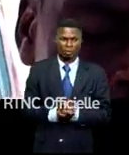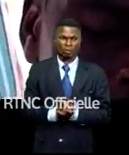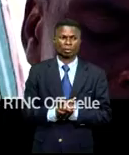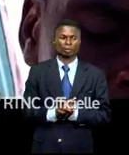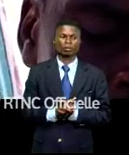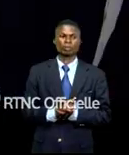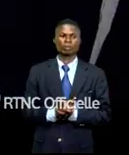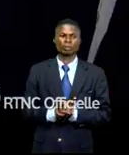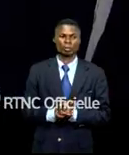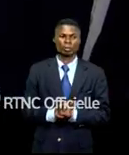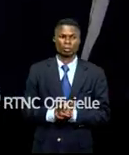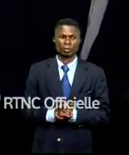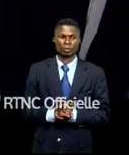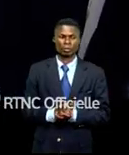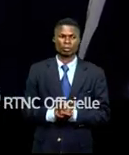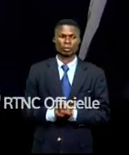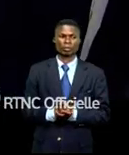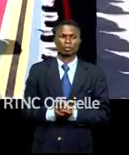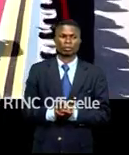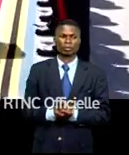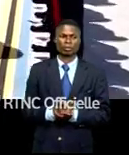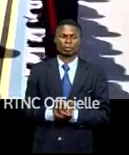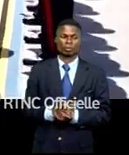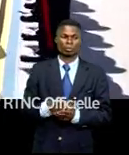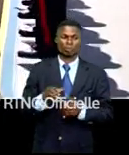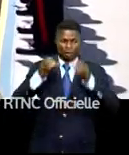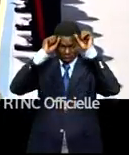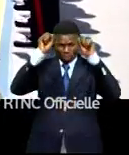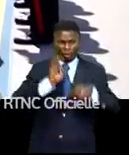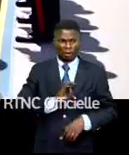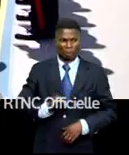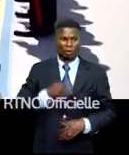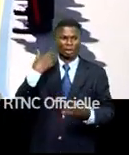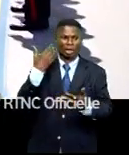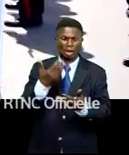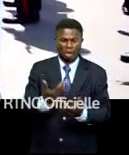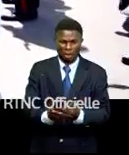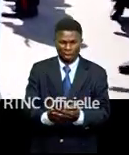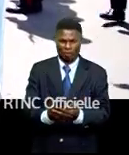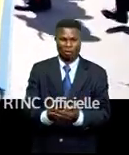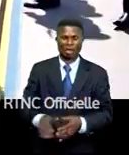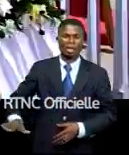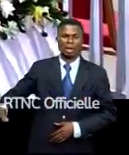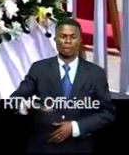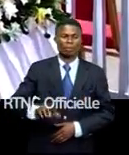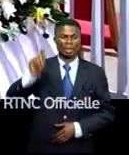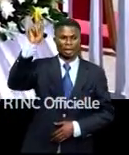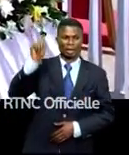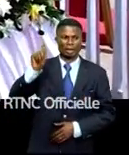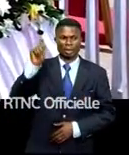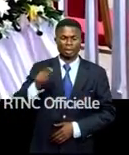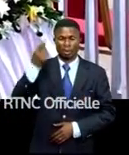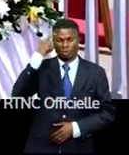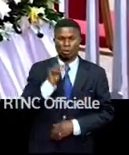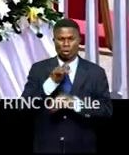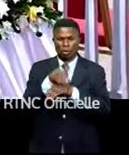par ses pairs africains. Arrivé ce même lundi à Dodoma, le président de la République démocratique du Congo et président en exercice de l'Union africaine a